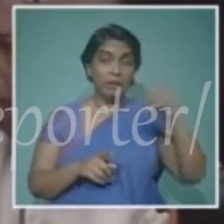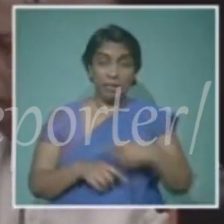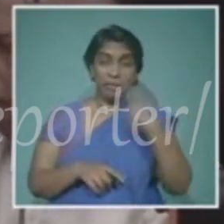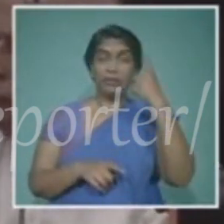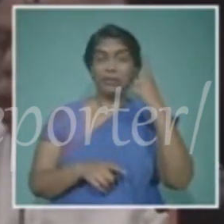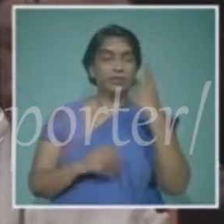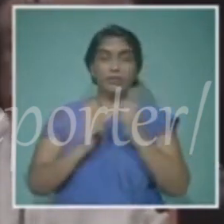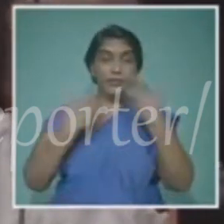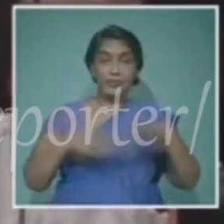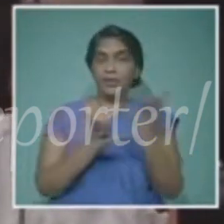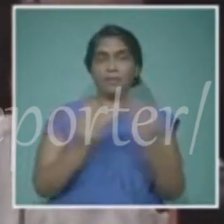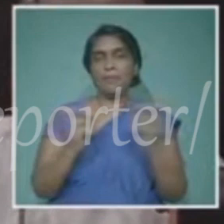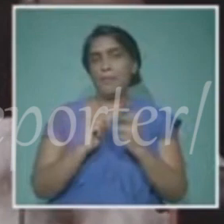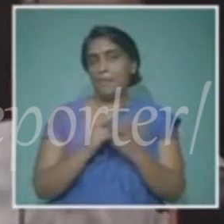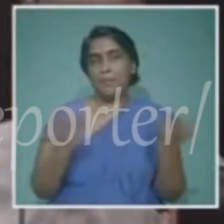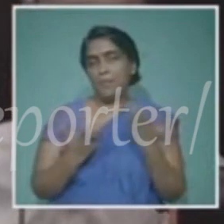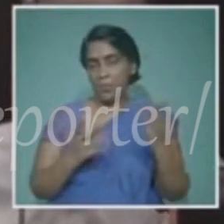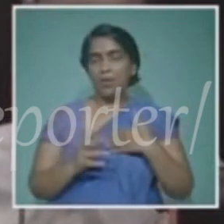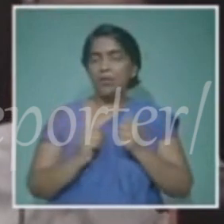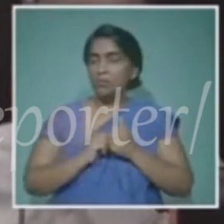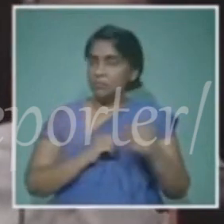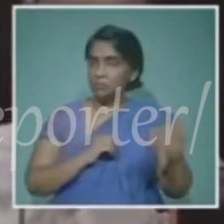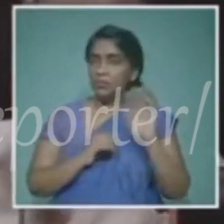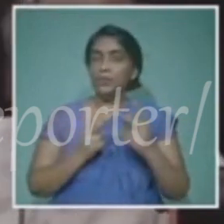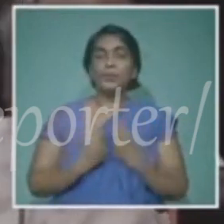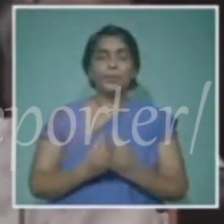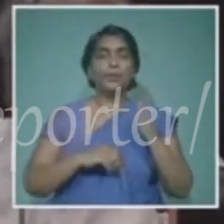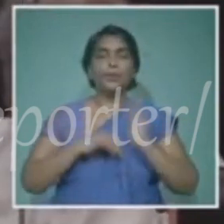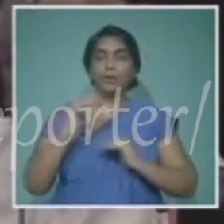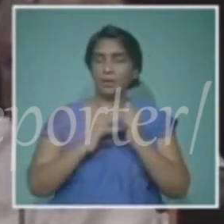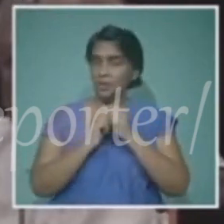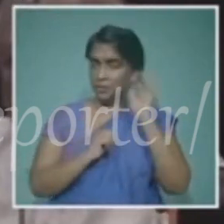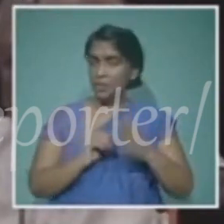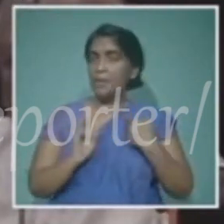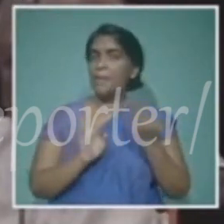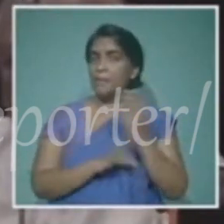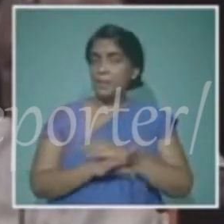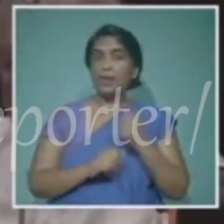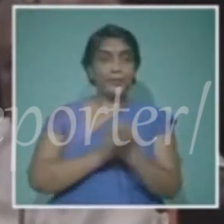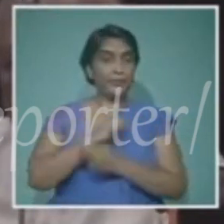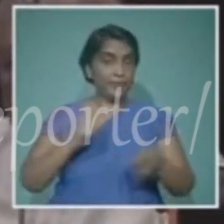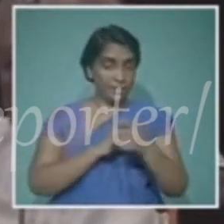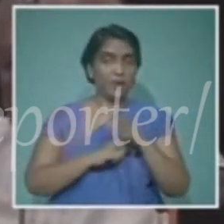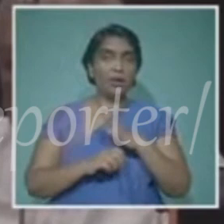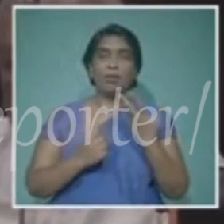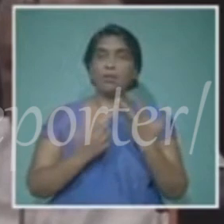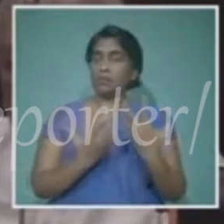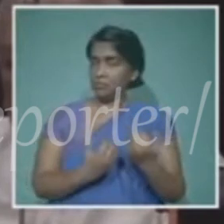විසඳන්න පුළුවන් ගැටලු නෙමෙයි. අප අනුගමනය කළ කඩිනම් පියවර නිසා පසුගිය යලකන්නේ